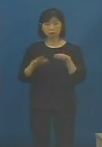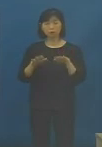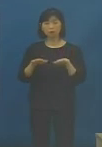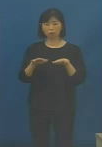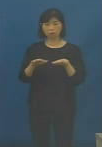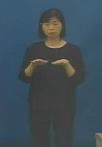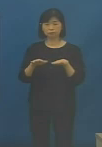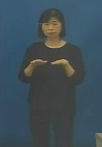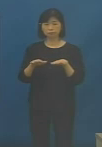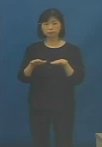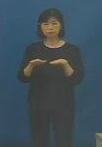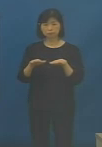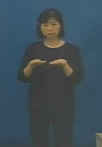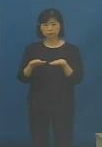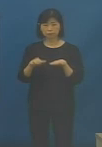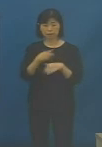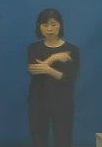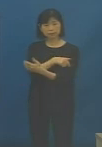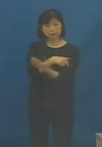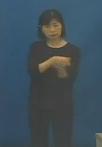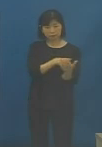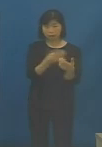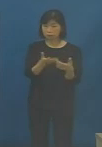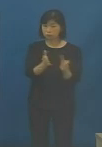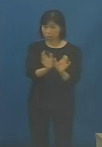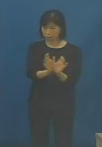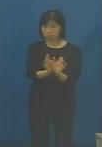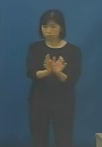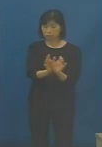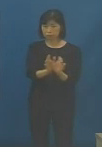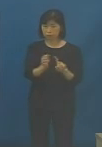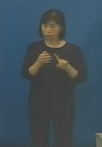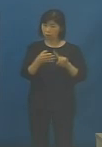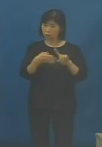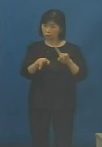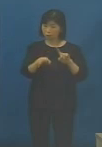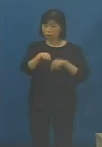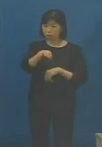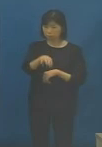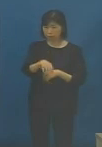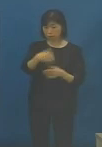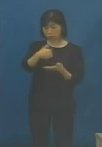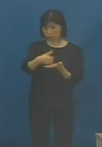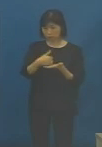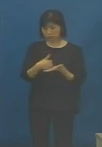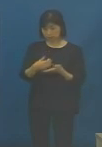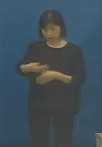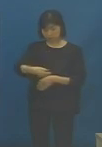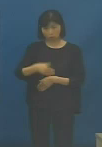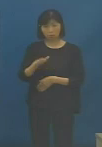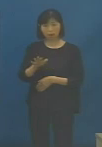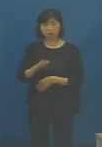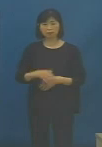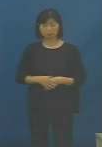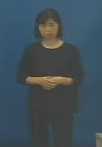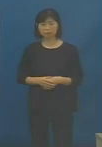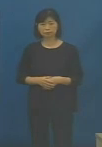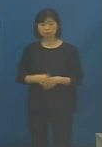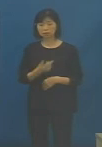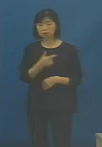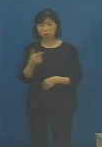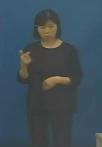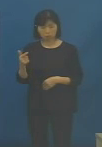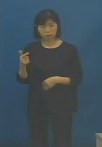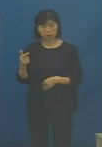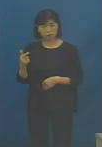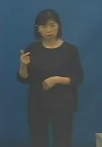て記者クラブという公開の場でのお話もございましたし、正常色と騒ぎが